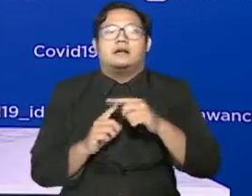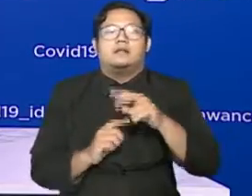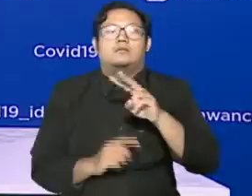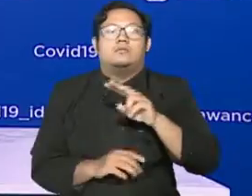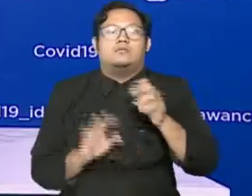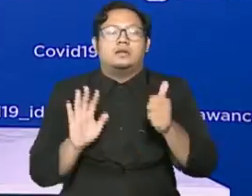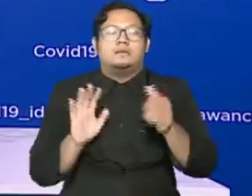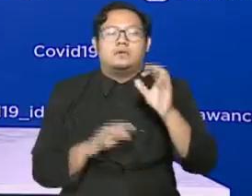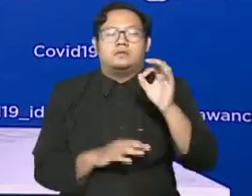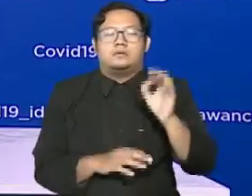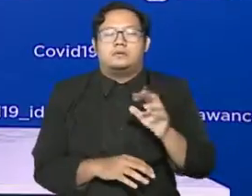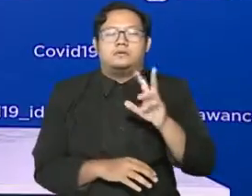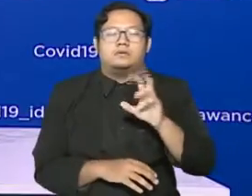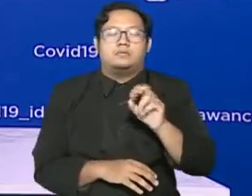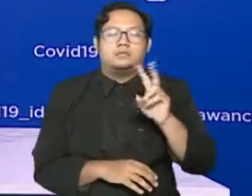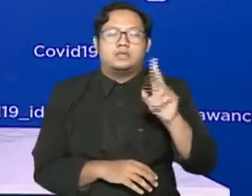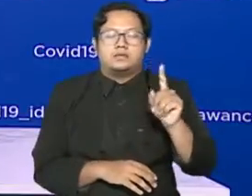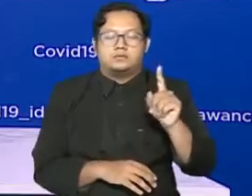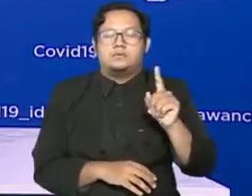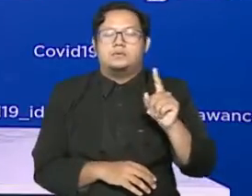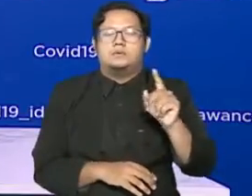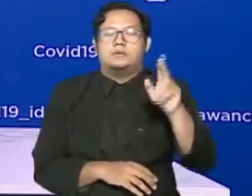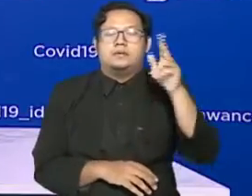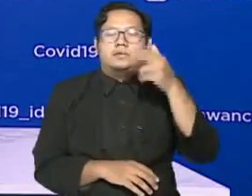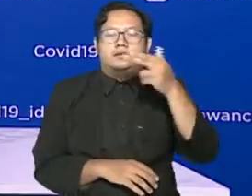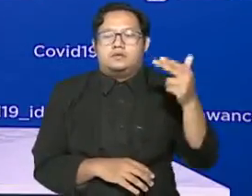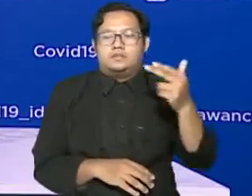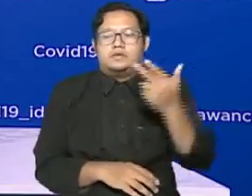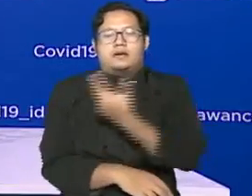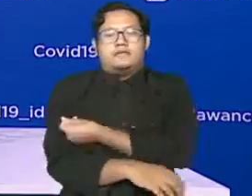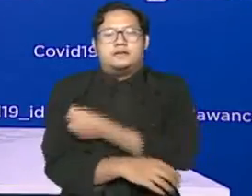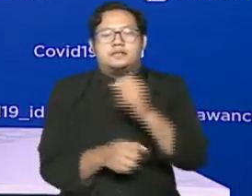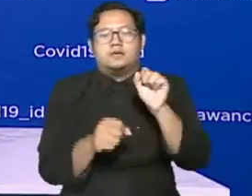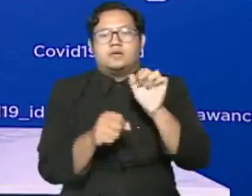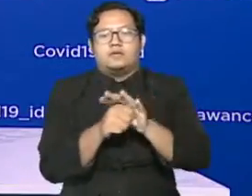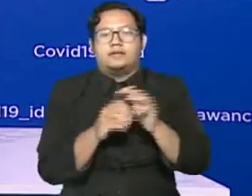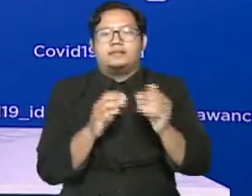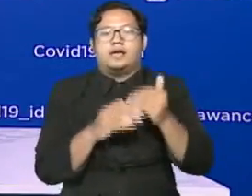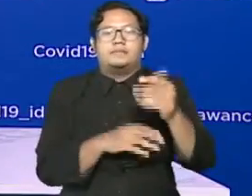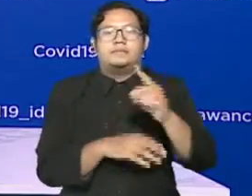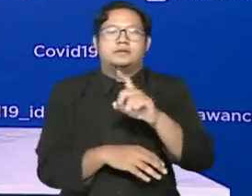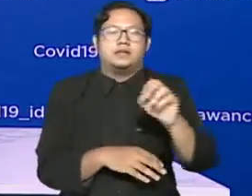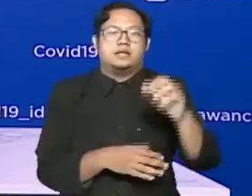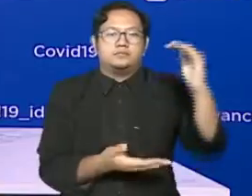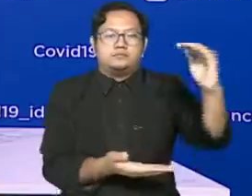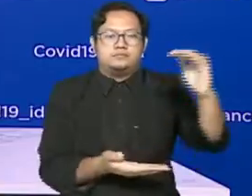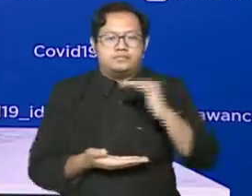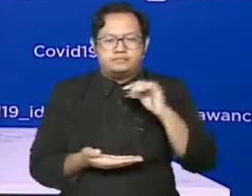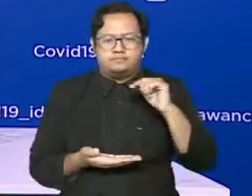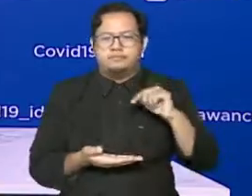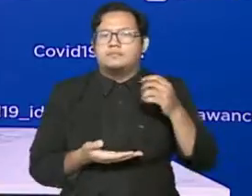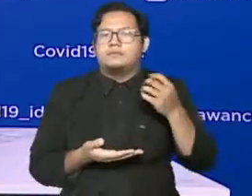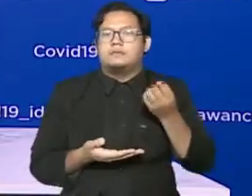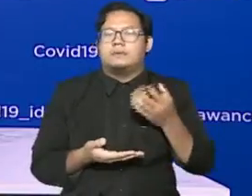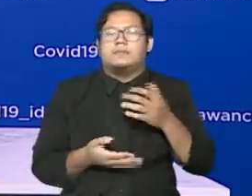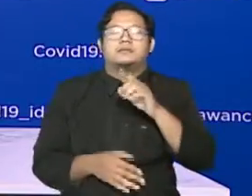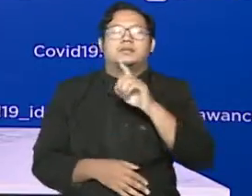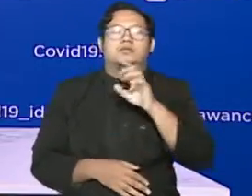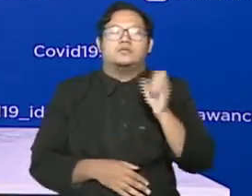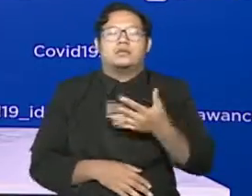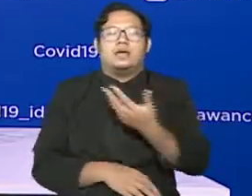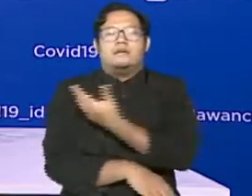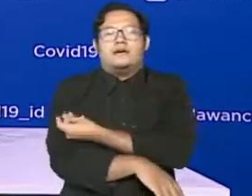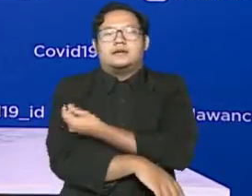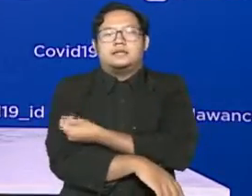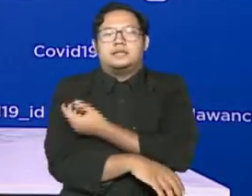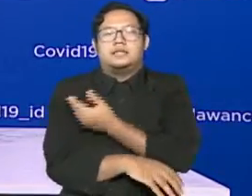pemerintah Indonesia juga menerima kedatangan vaksin coffee 19 tahap ke-100 berupa satu juta dosis vaksin